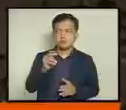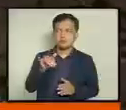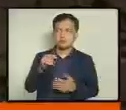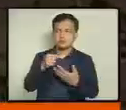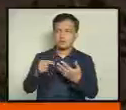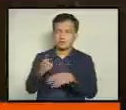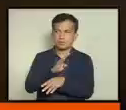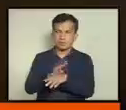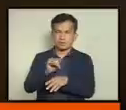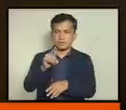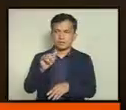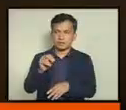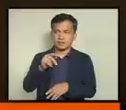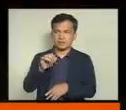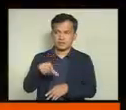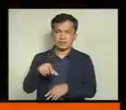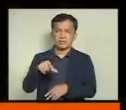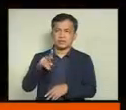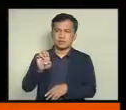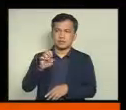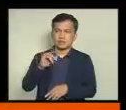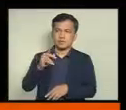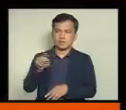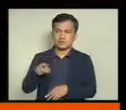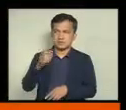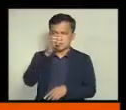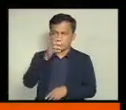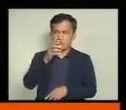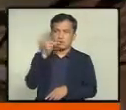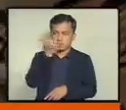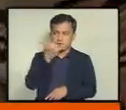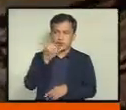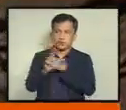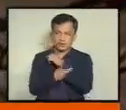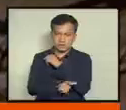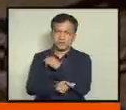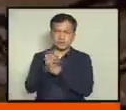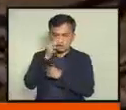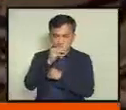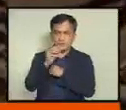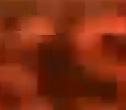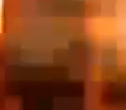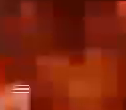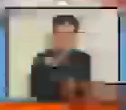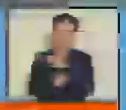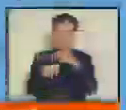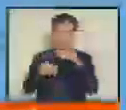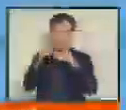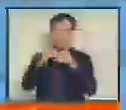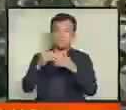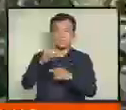ilang bayan sa Aklan, Antique, Capiz, Cebu, Iloilo, Leyte, Mindoro at Samar. Pumalo naman sa